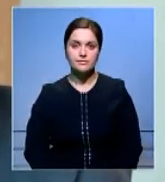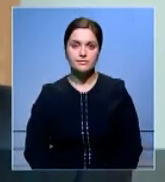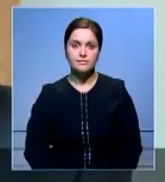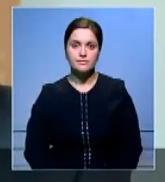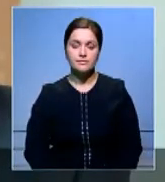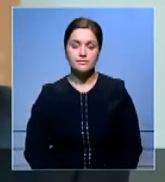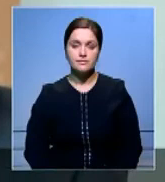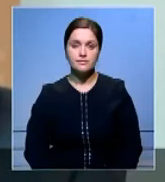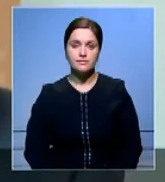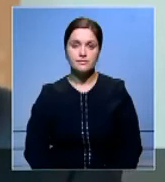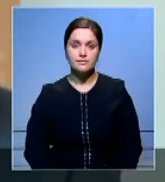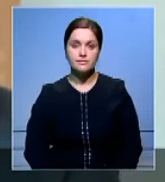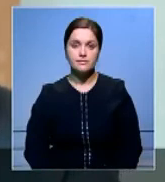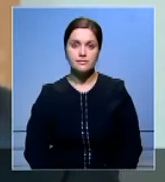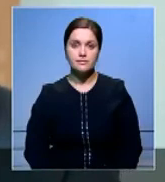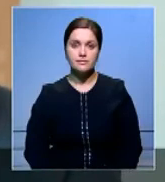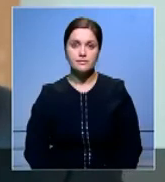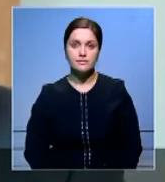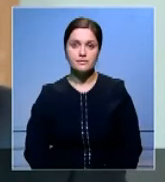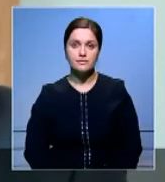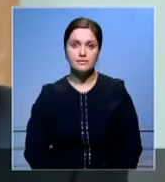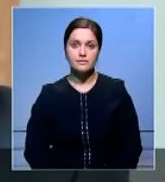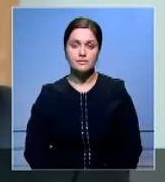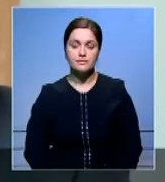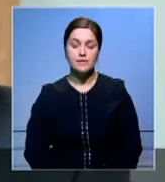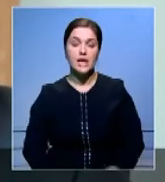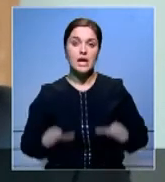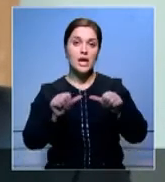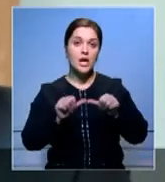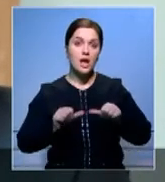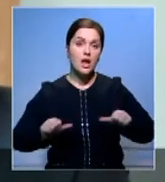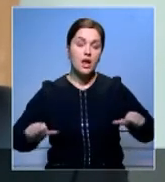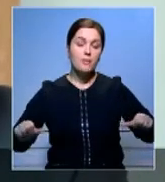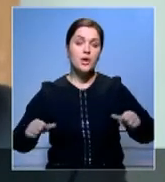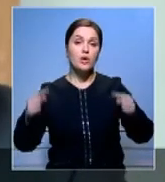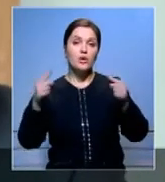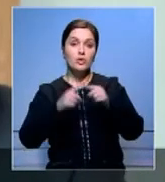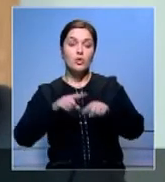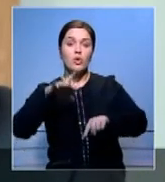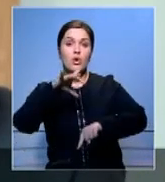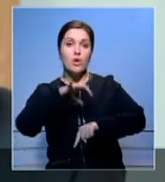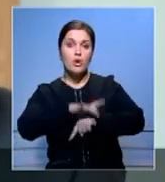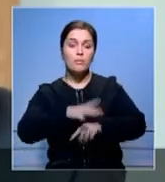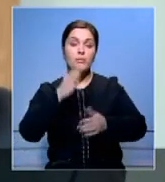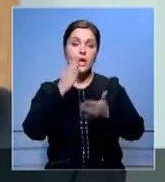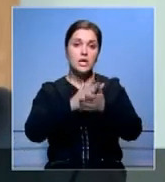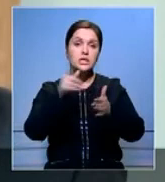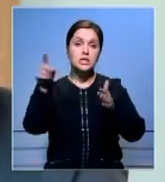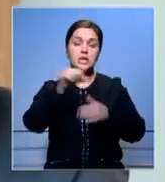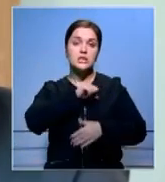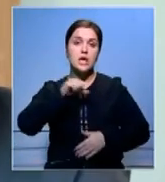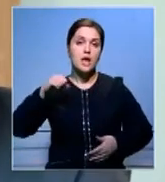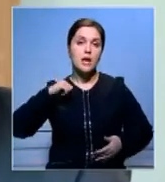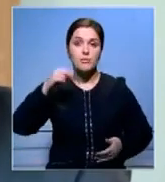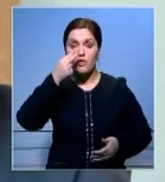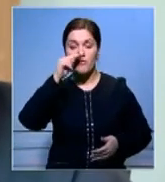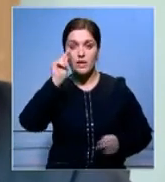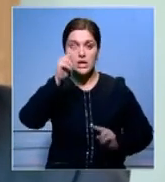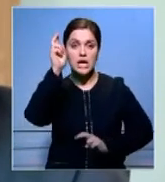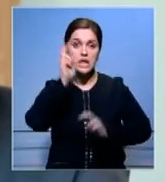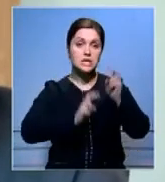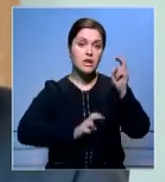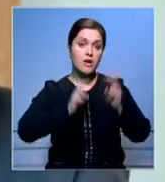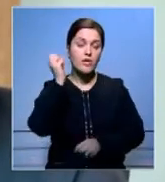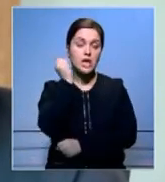Неудовлетворительность организации работы выразилось в том, что не работала вентиляция в этом